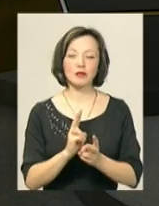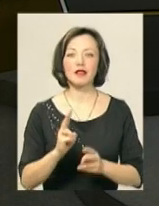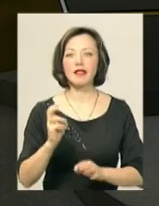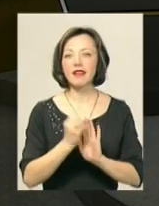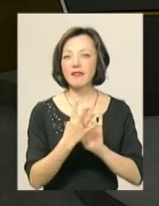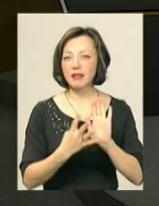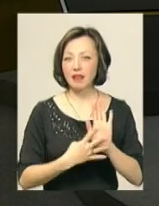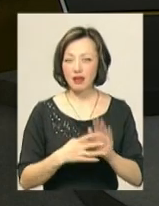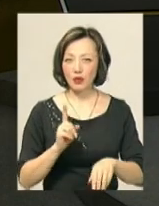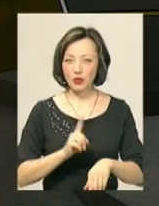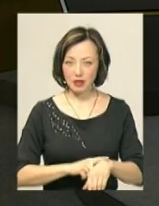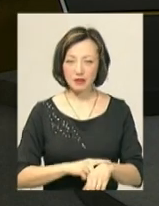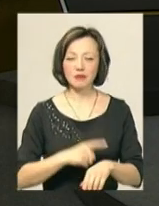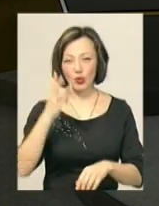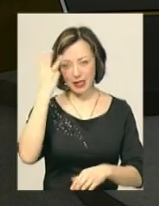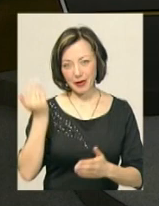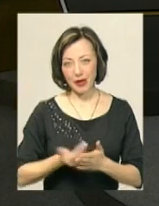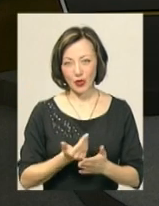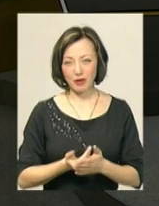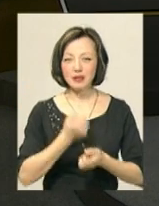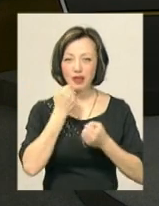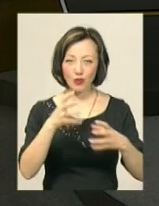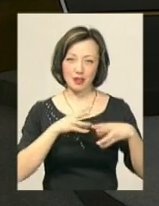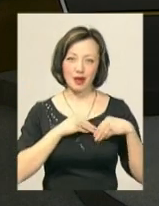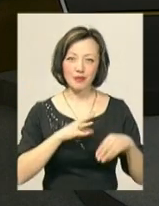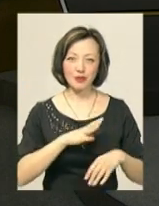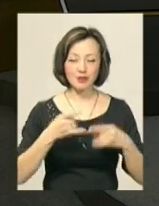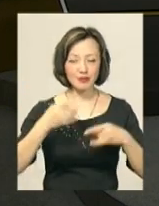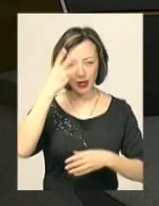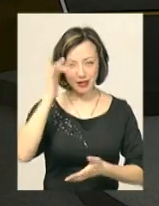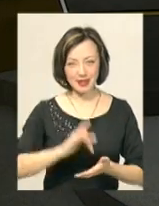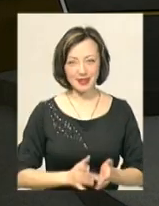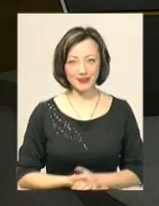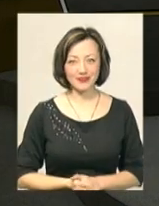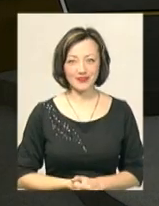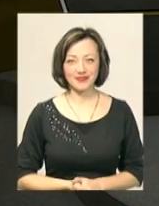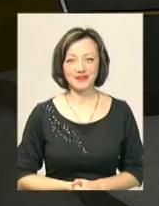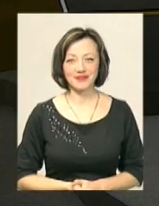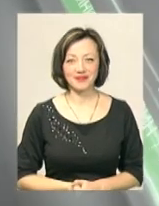о 19-й годині в Подільській панорамі. Дякую, що були разом із телеканалом «Поділля Центр».